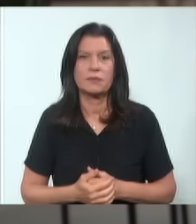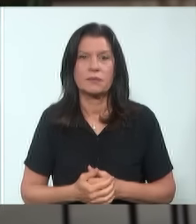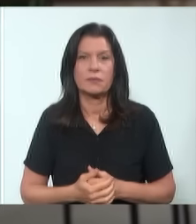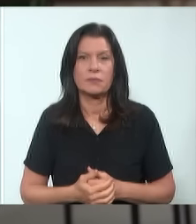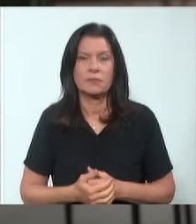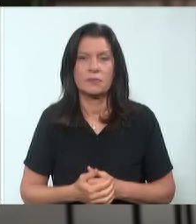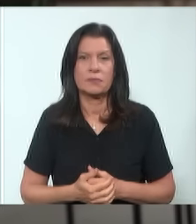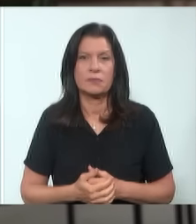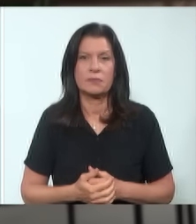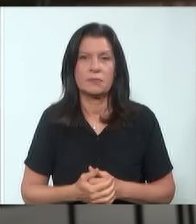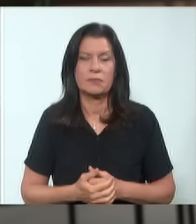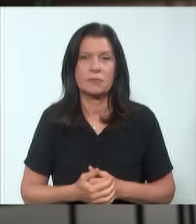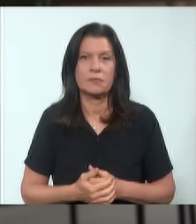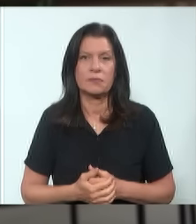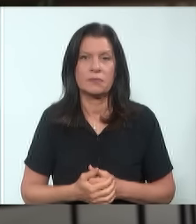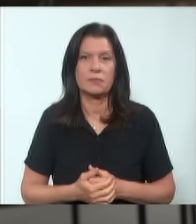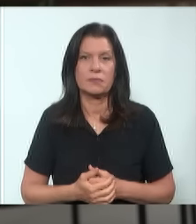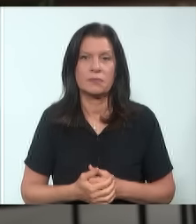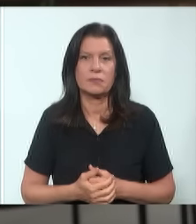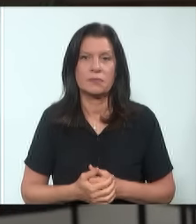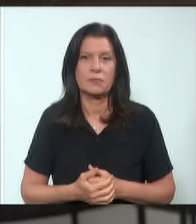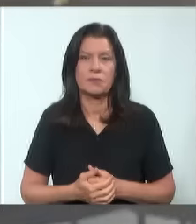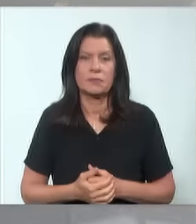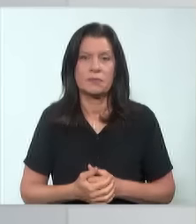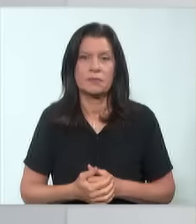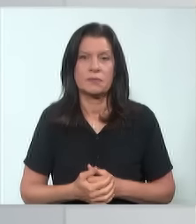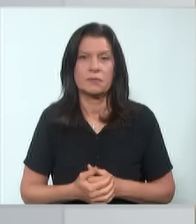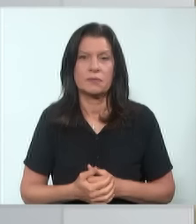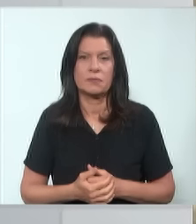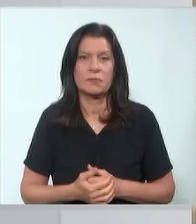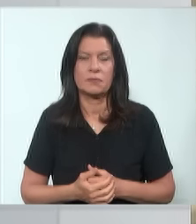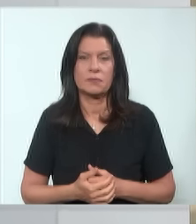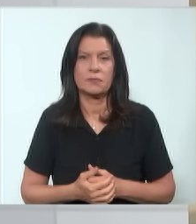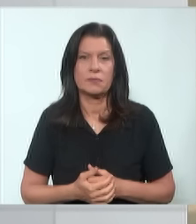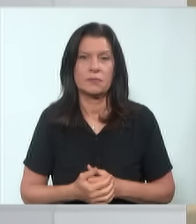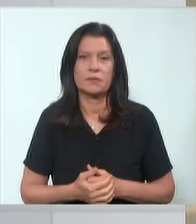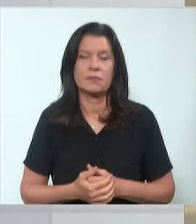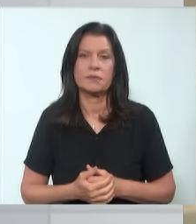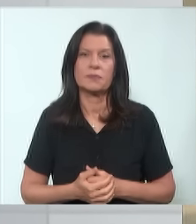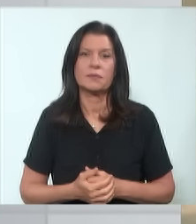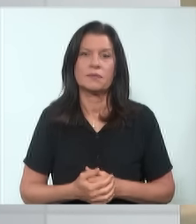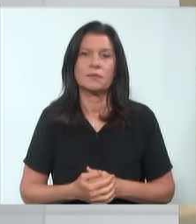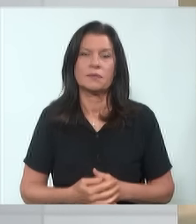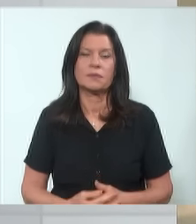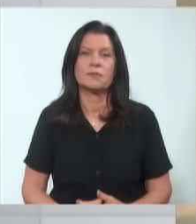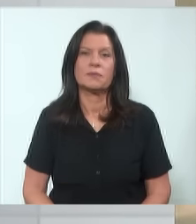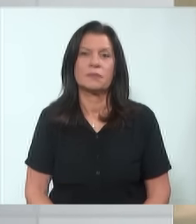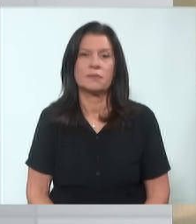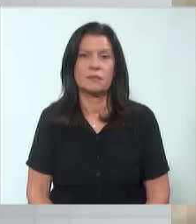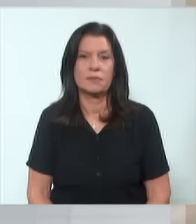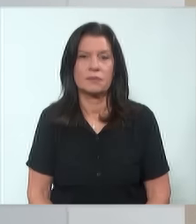השתגעתי כמעט. ורק אני יושבת שם על